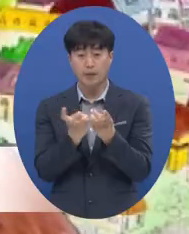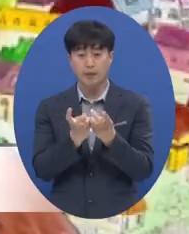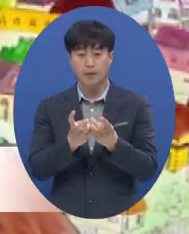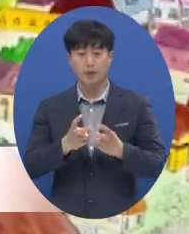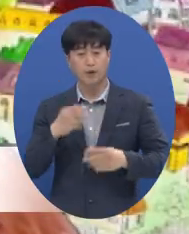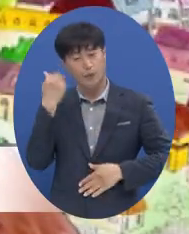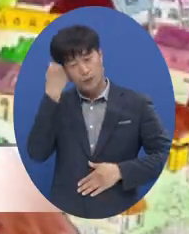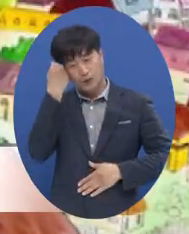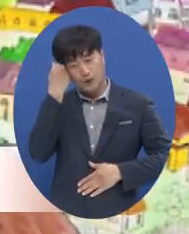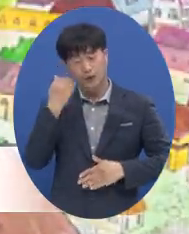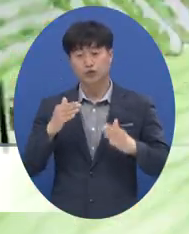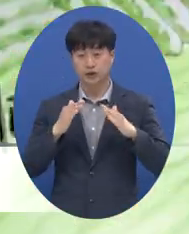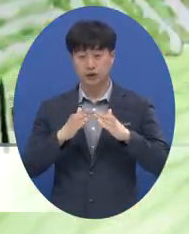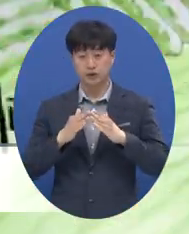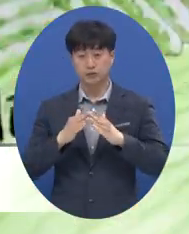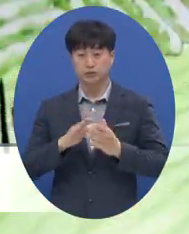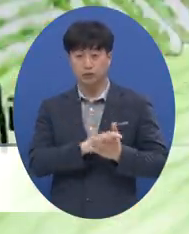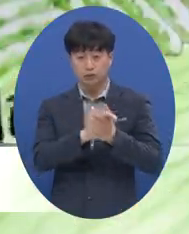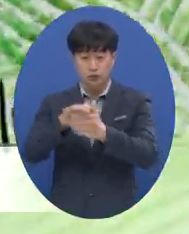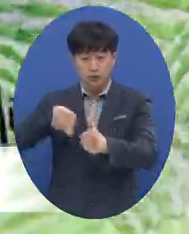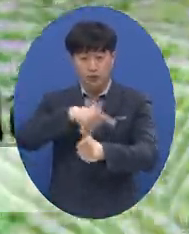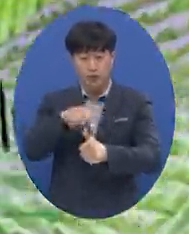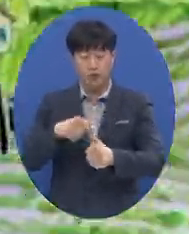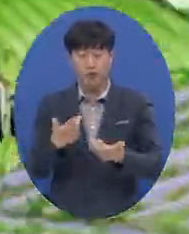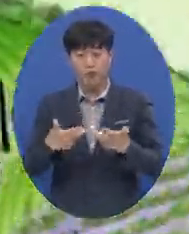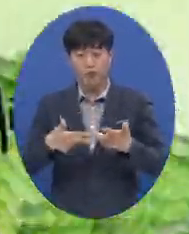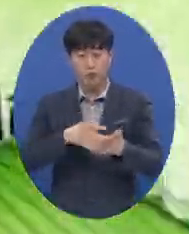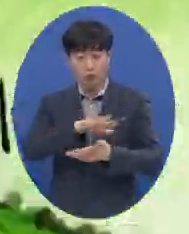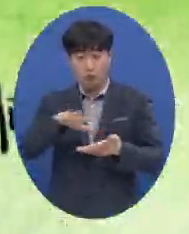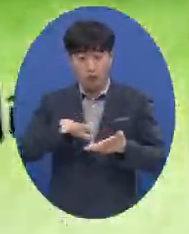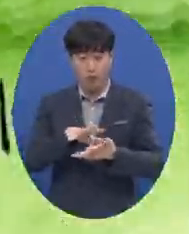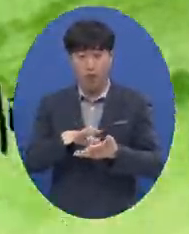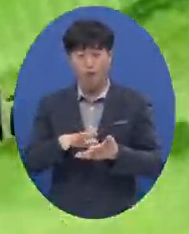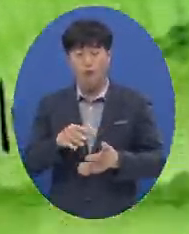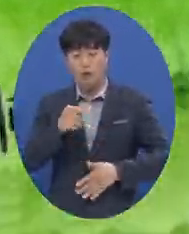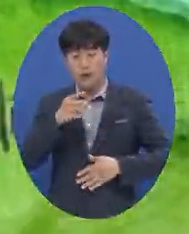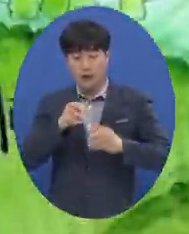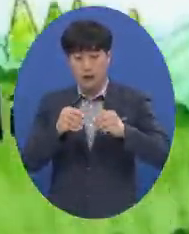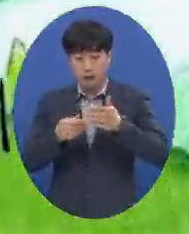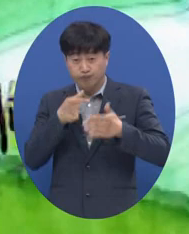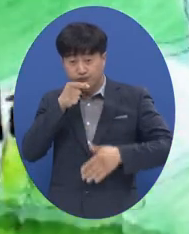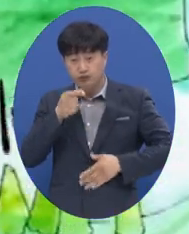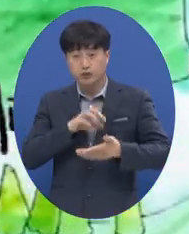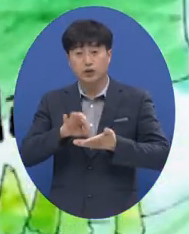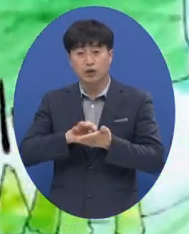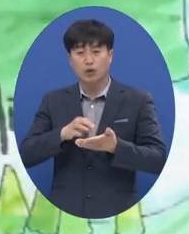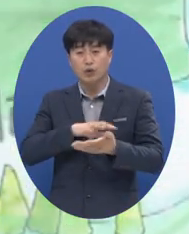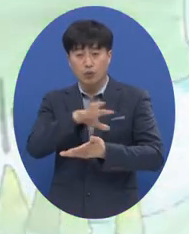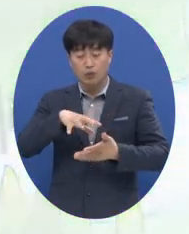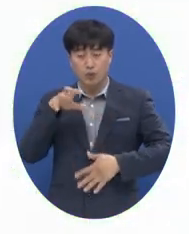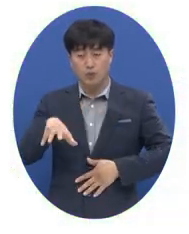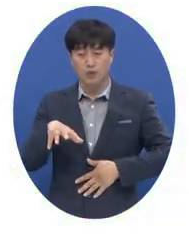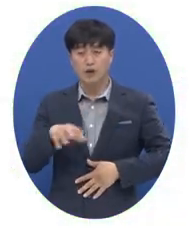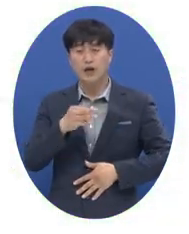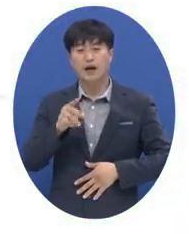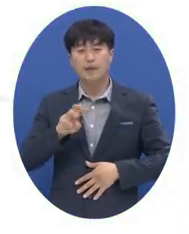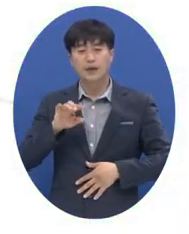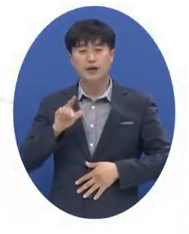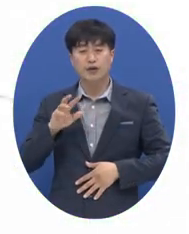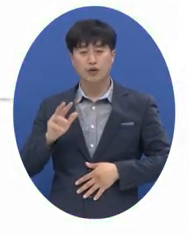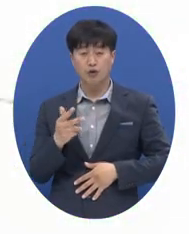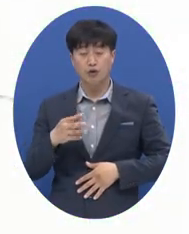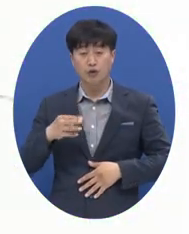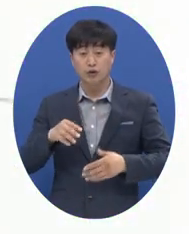호텔과 전원주택 친환경 놀이터 와 지어 수 를 활용한 물놀이시설 라벤더 율무 등을 경작하고